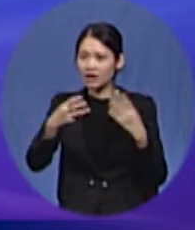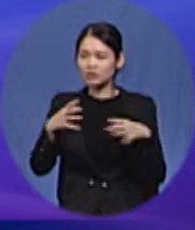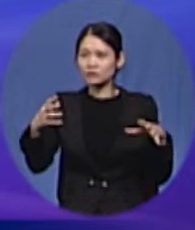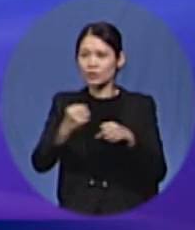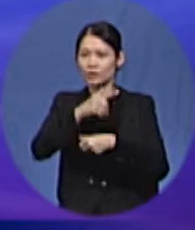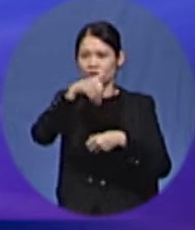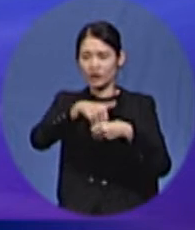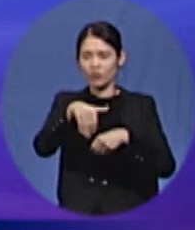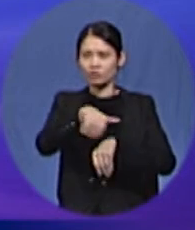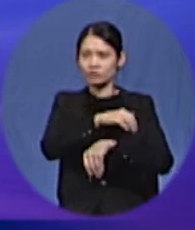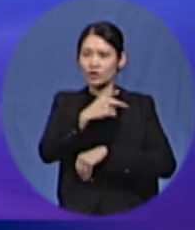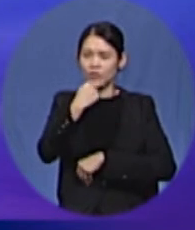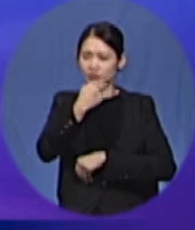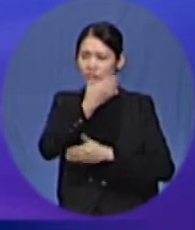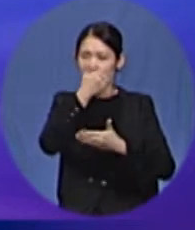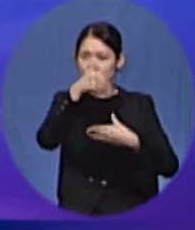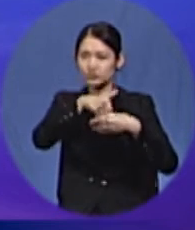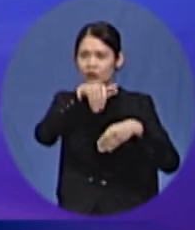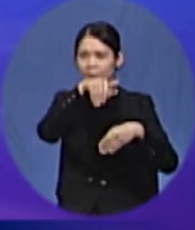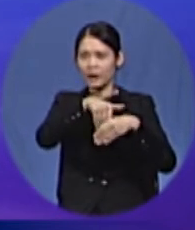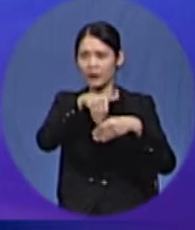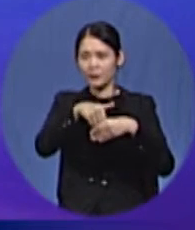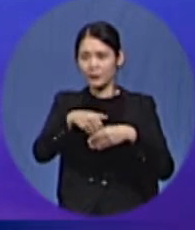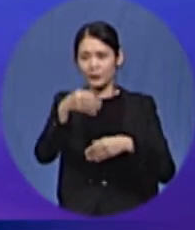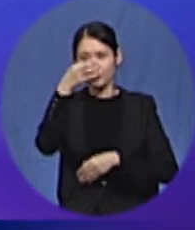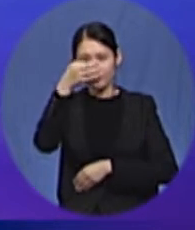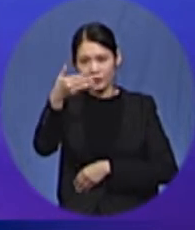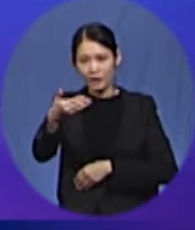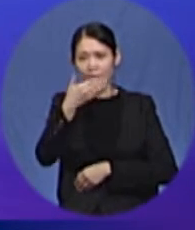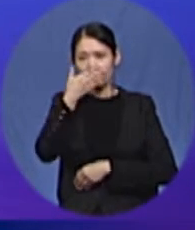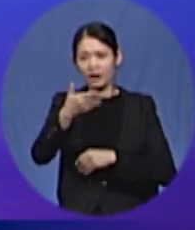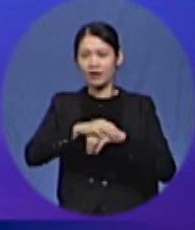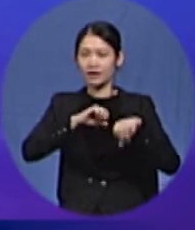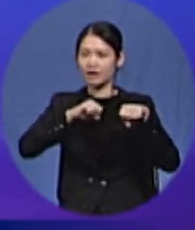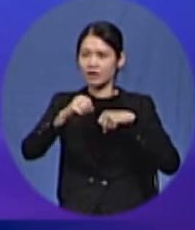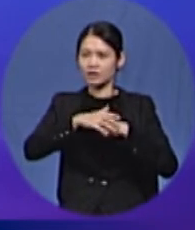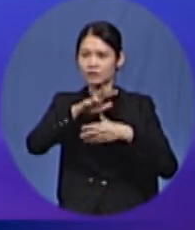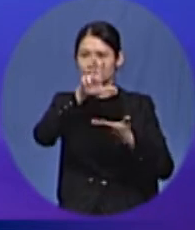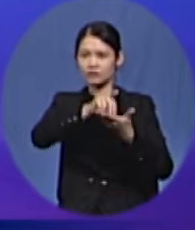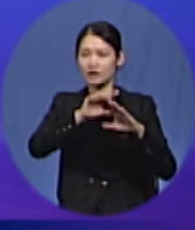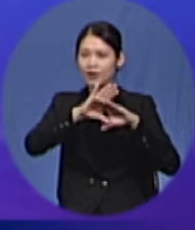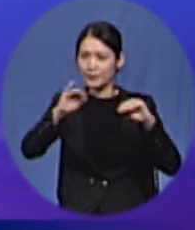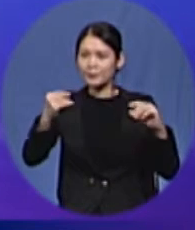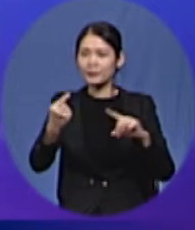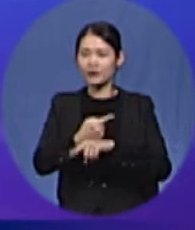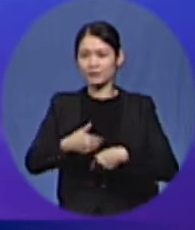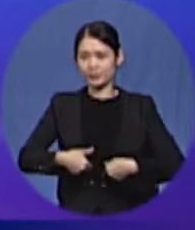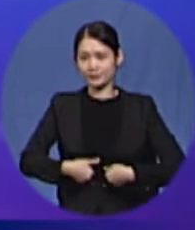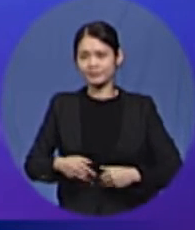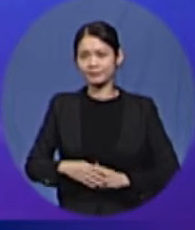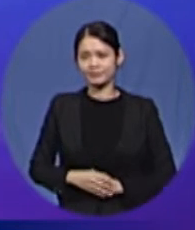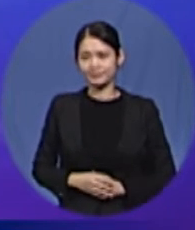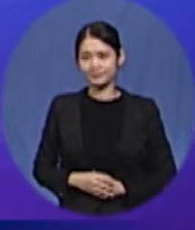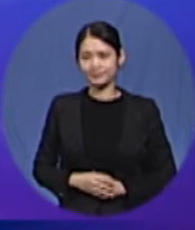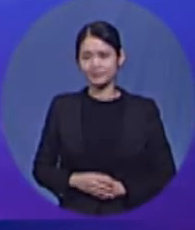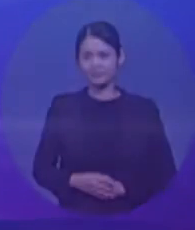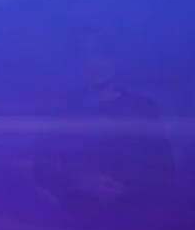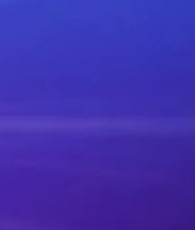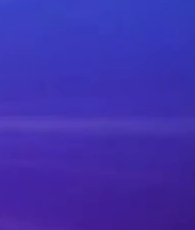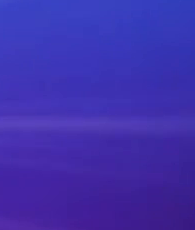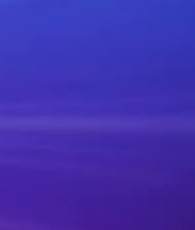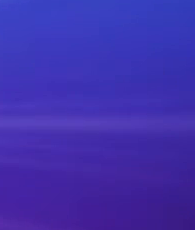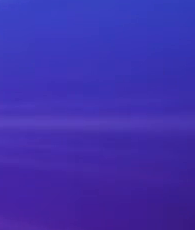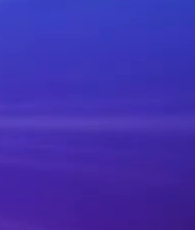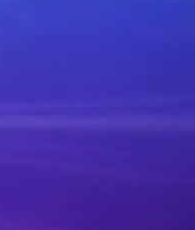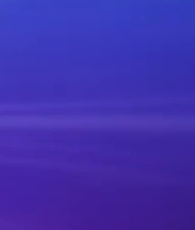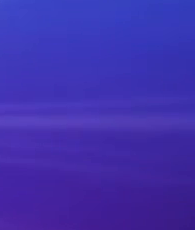모두가 불편함 없이 소중한 한 표를 행사할 수 있도록 선관위는 문제점을 빠르게 개선해야 할 것입니다.